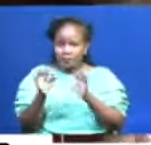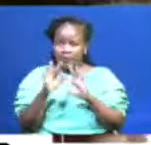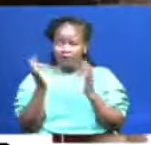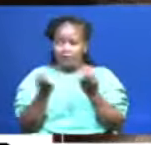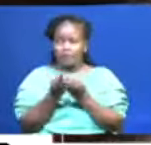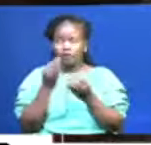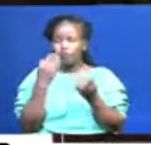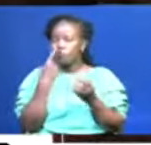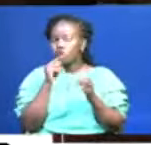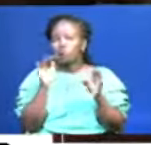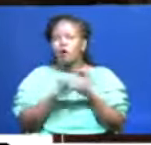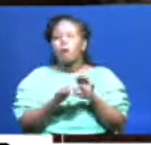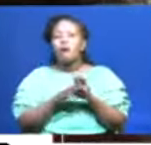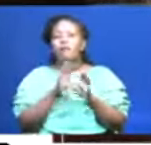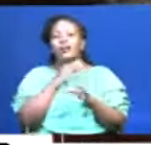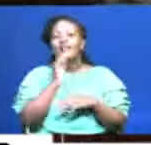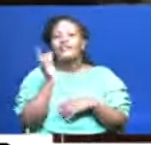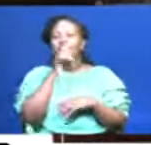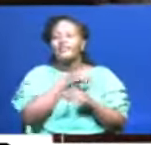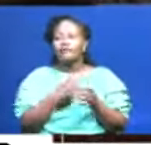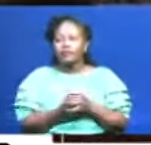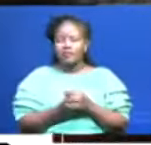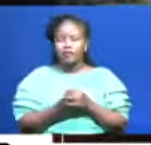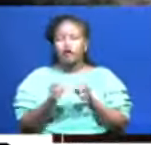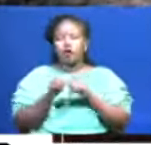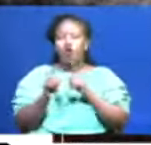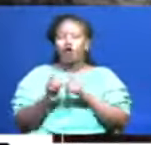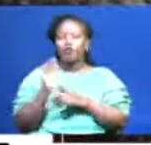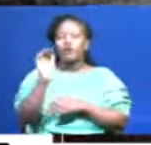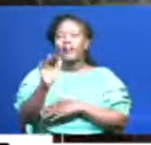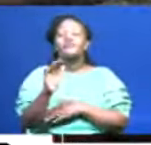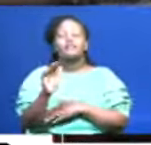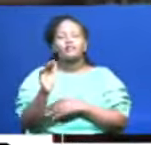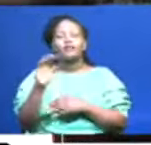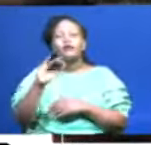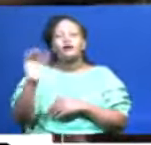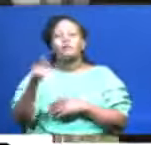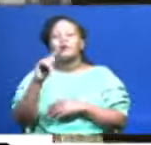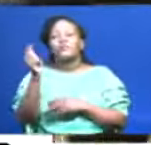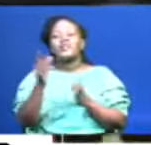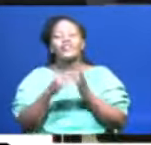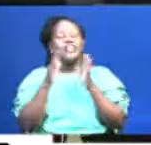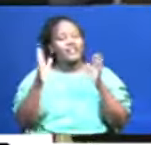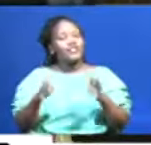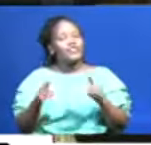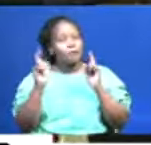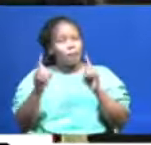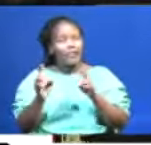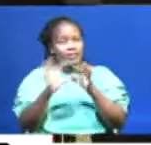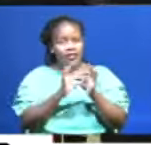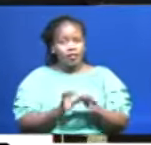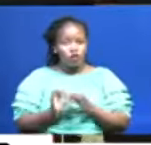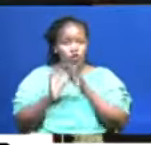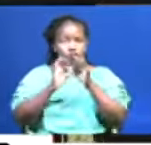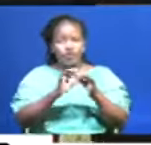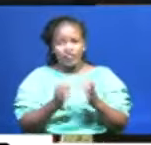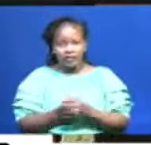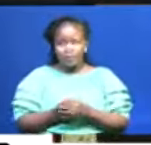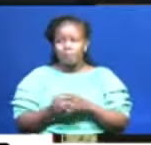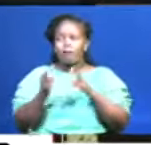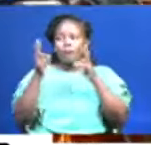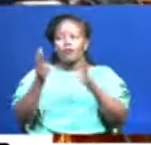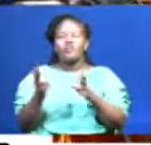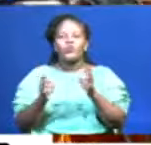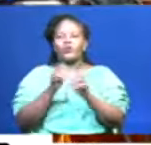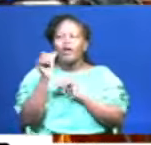Gachagua aliwataka viongozi wa eneo la kati kudumisha umoja kwa minajili ya maslahi yao. Na kuhusiana na shinikizo za